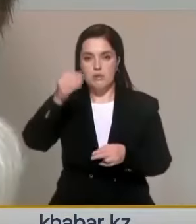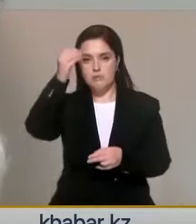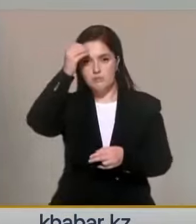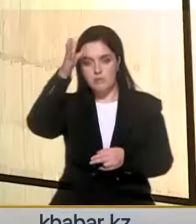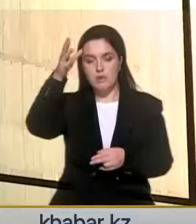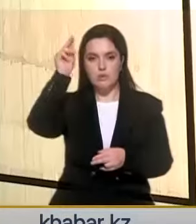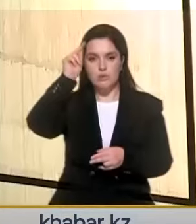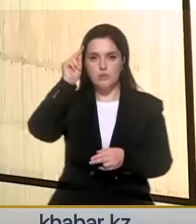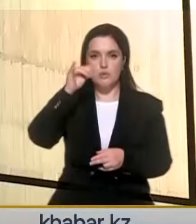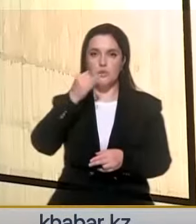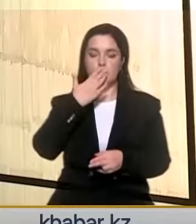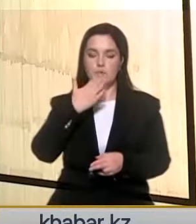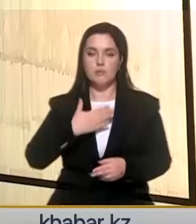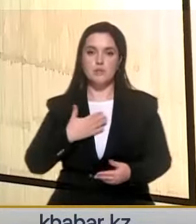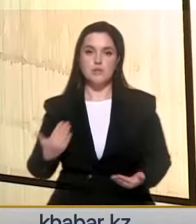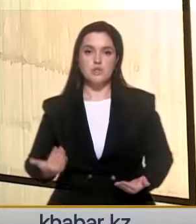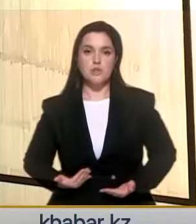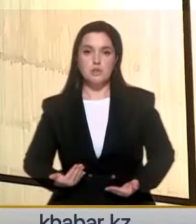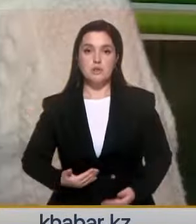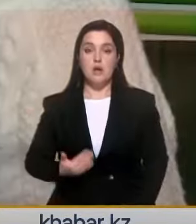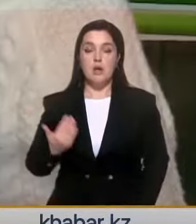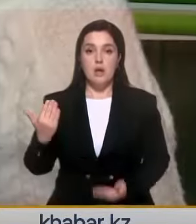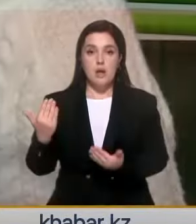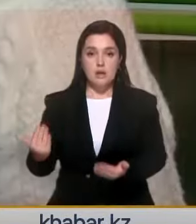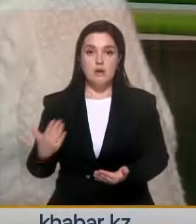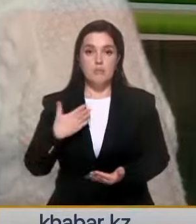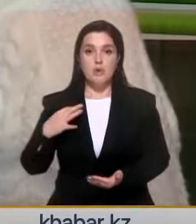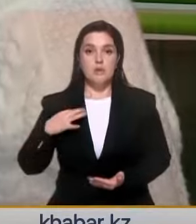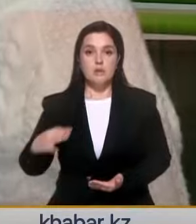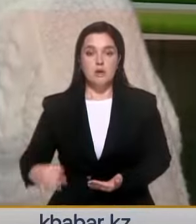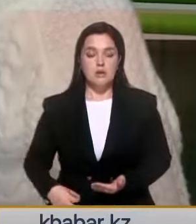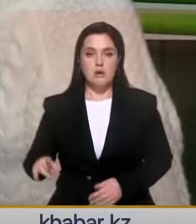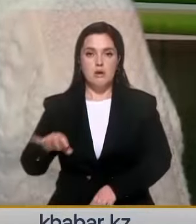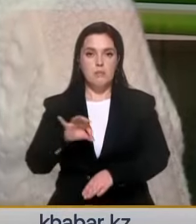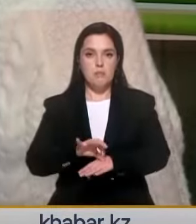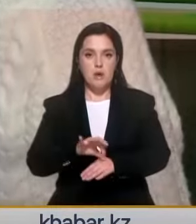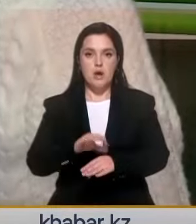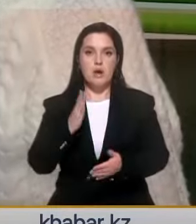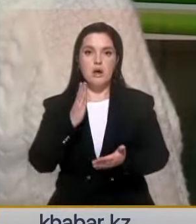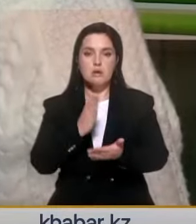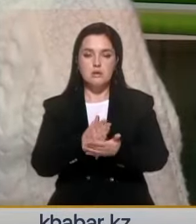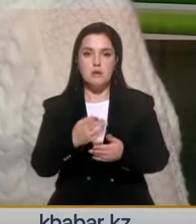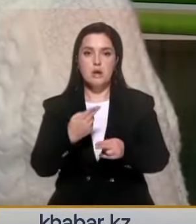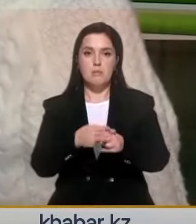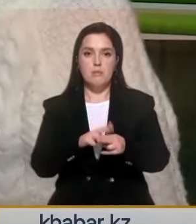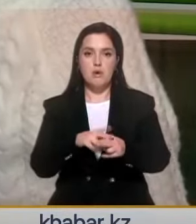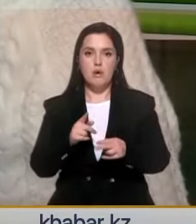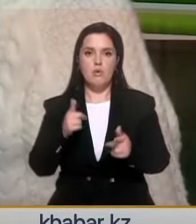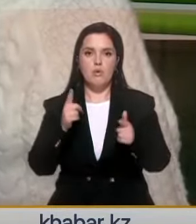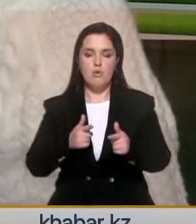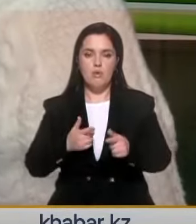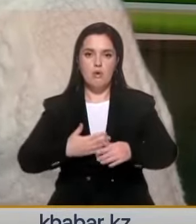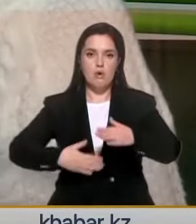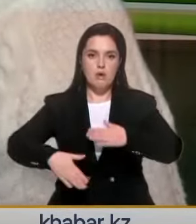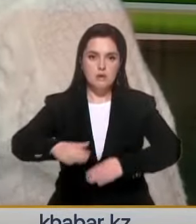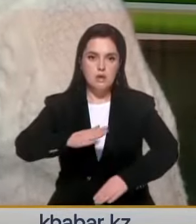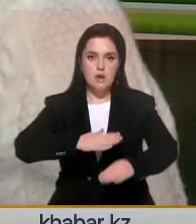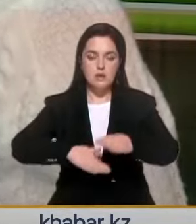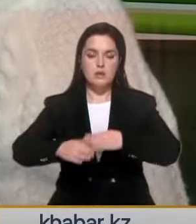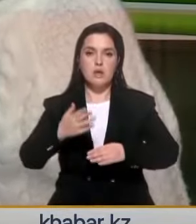любит жизнь это мой сын с диагнозом артрогрипоз лучевая косорукова косолапость